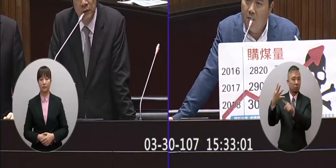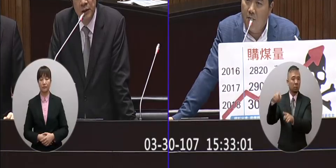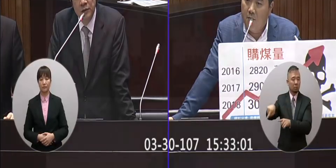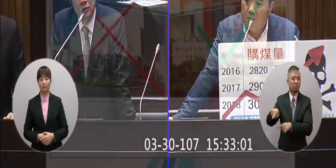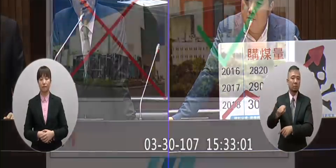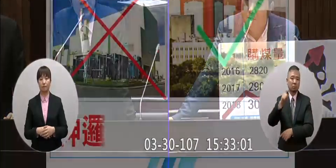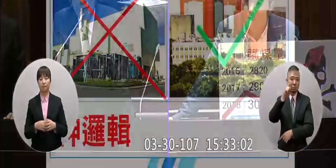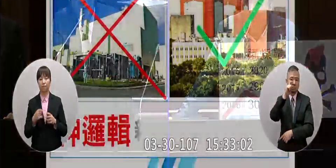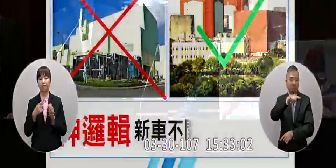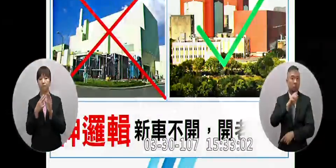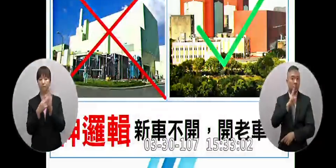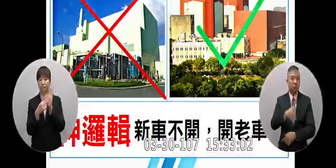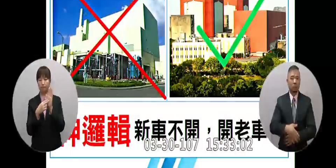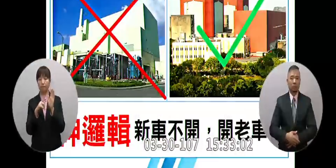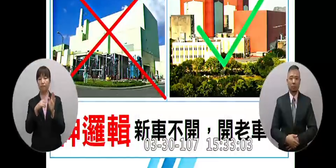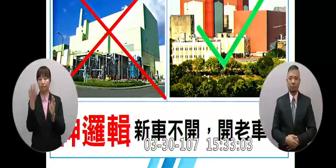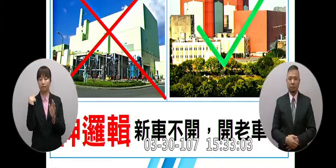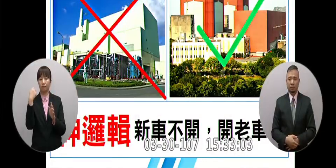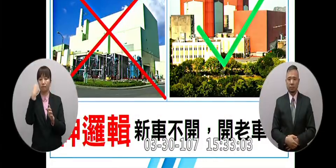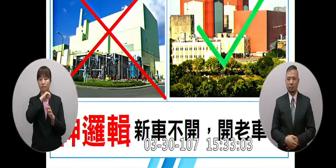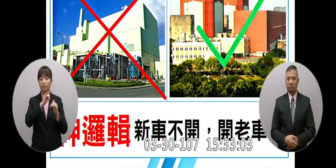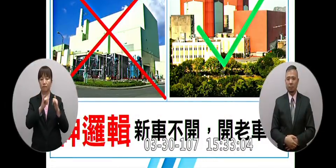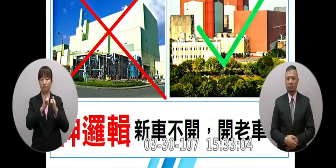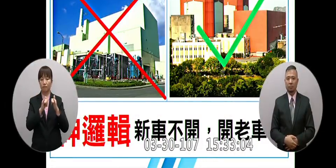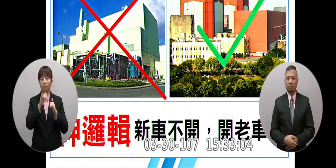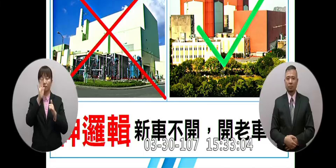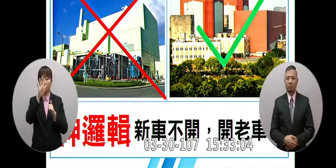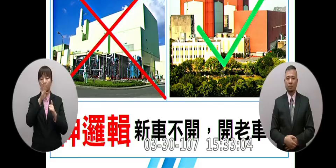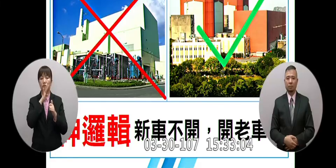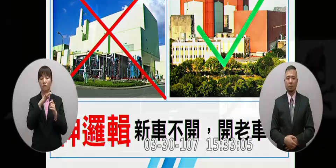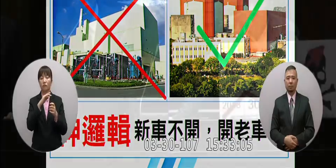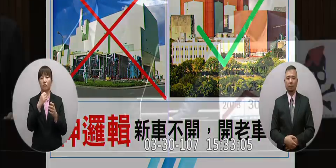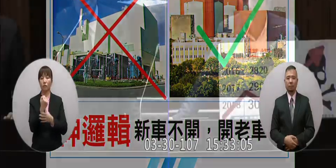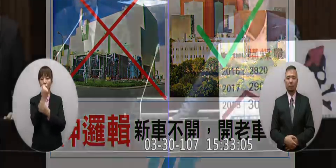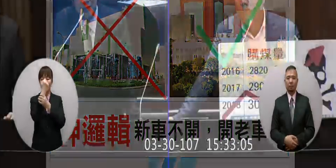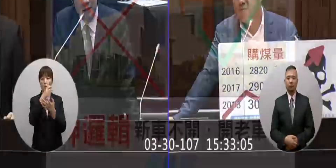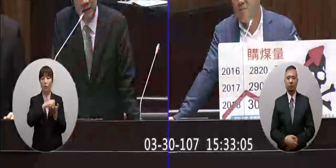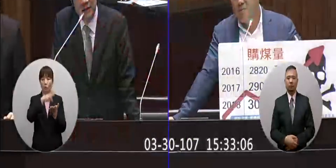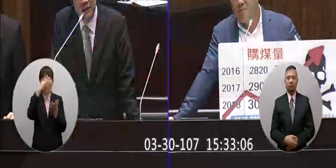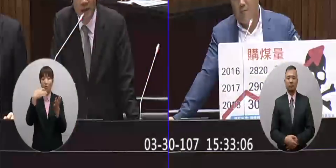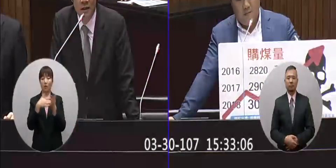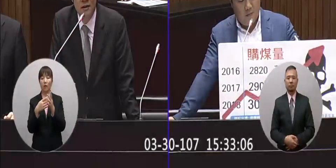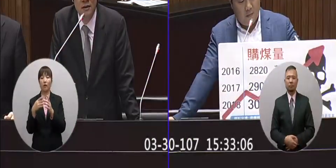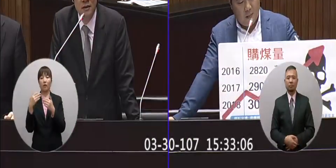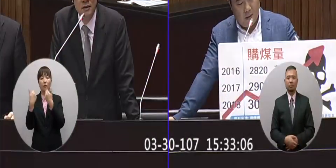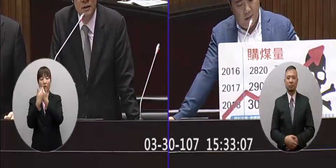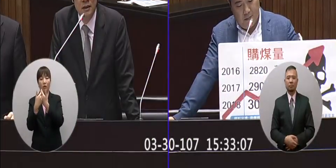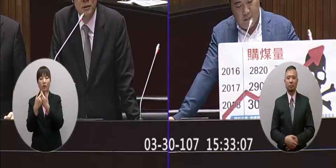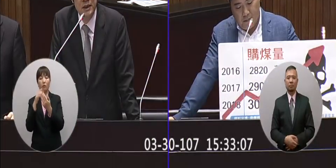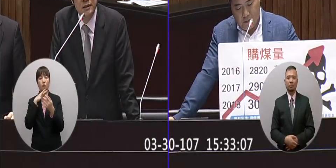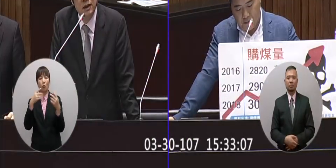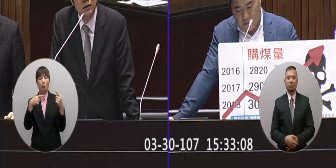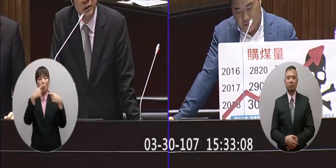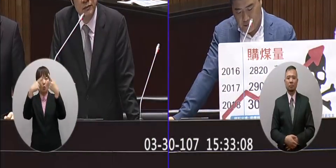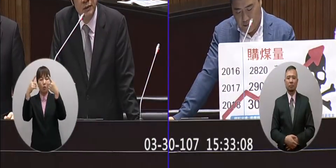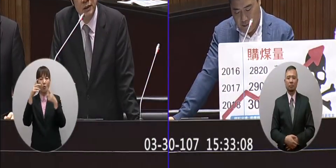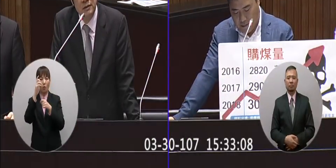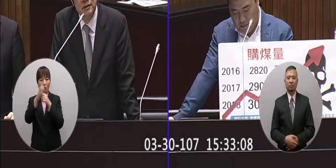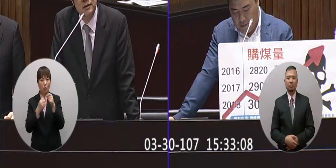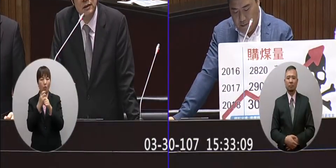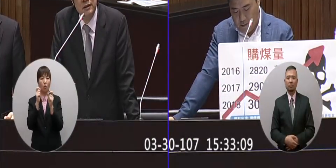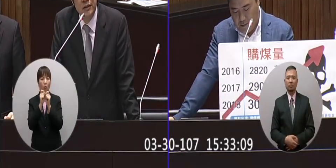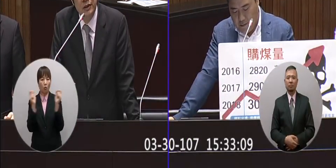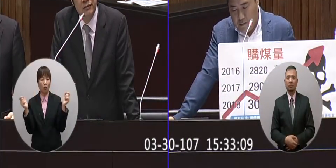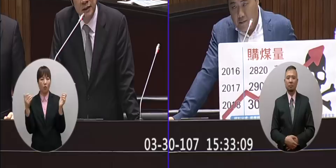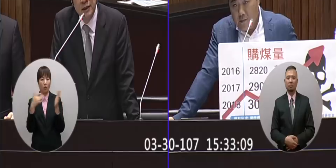跟有委员说明哦，过去台湾社会啊，从永和反核论战了几十年啊，那么一直到立法